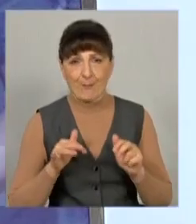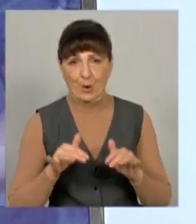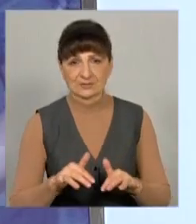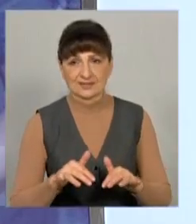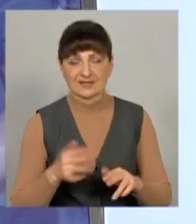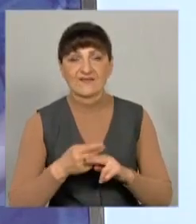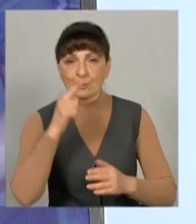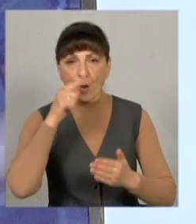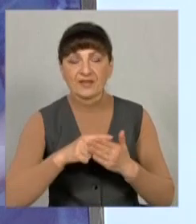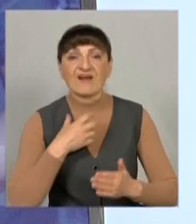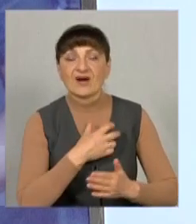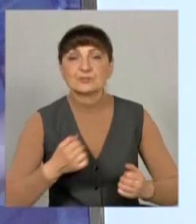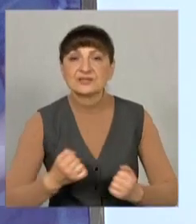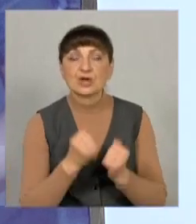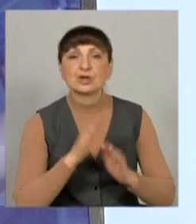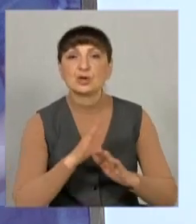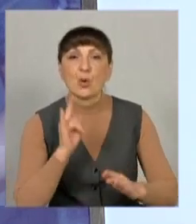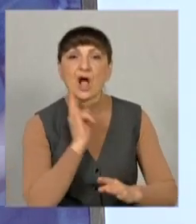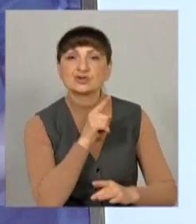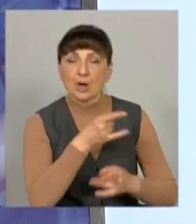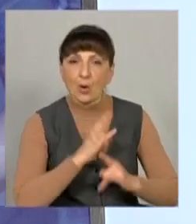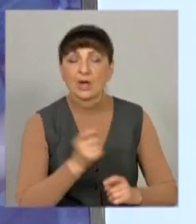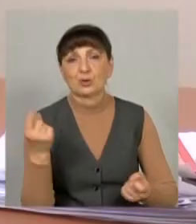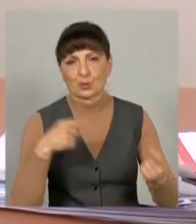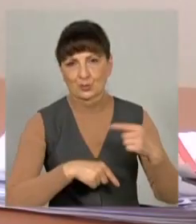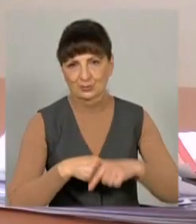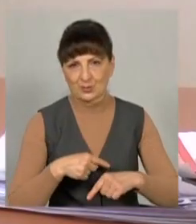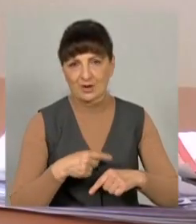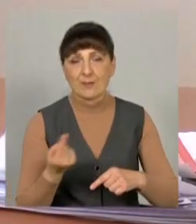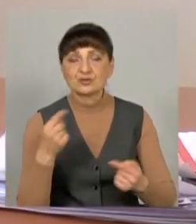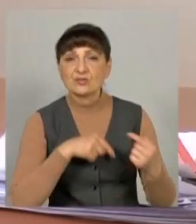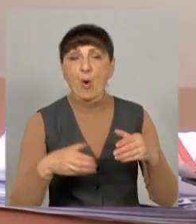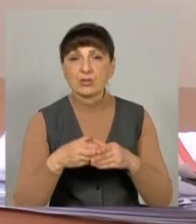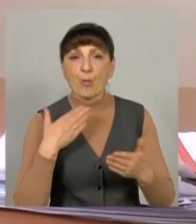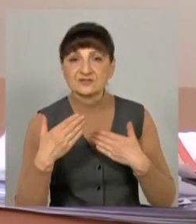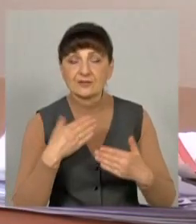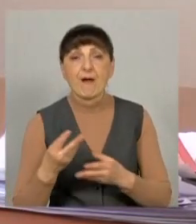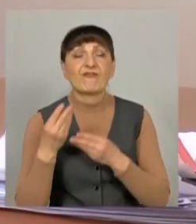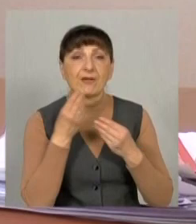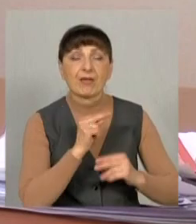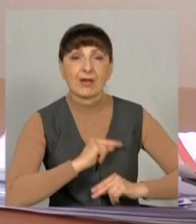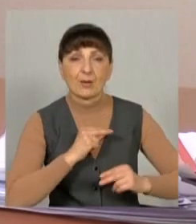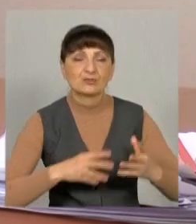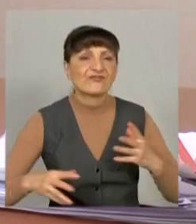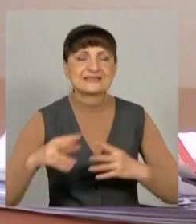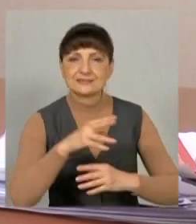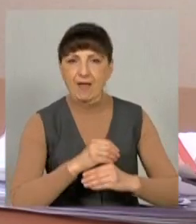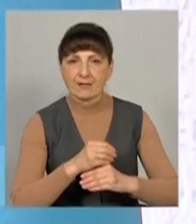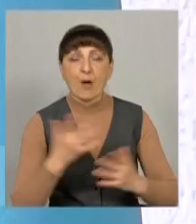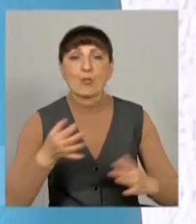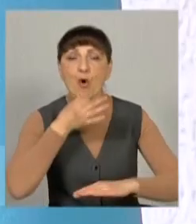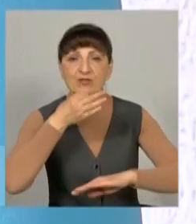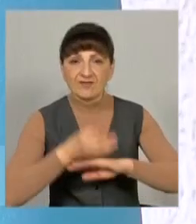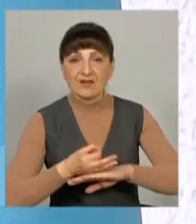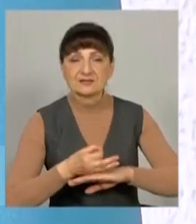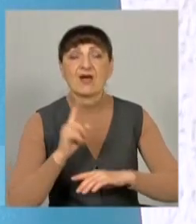В этот момент важно поддержать не только роженицу, но и друг друга. Ведь атмосфера коллектива влияет на работу всех специалистов. Огромная ответственность в этом